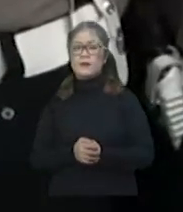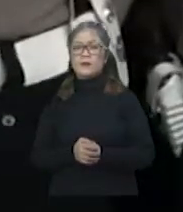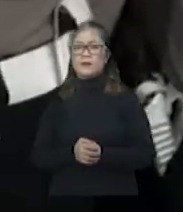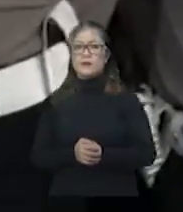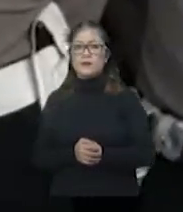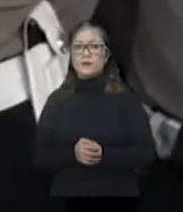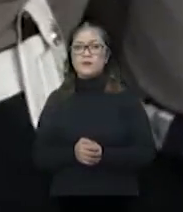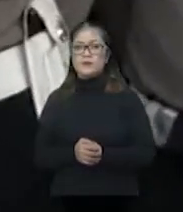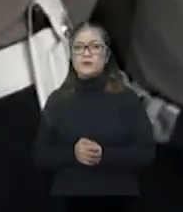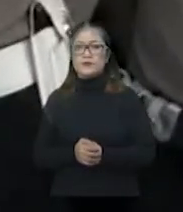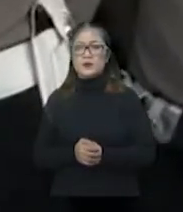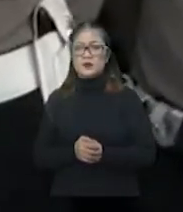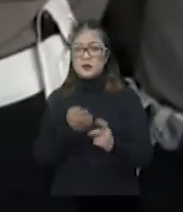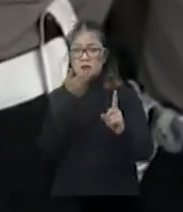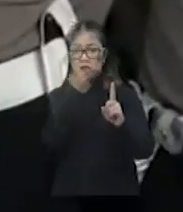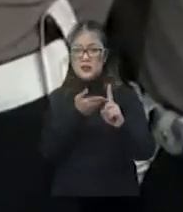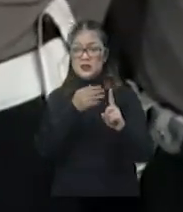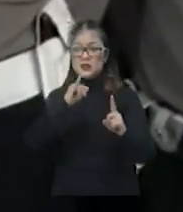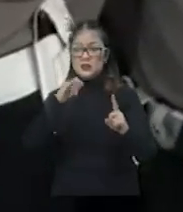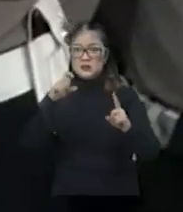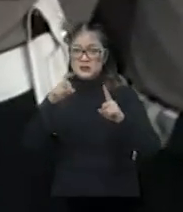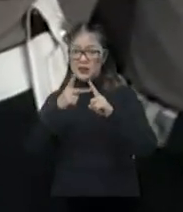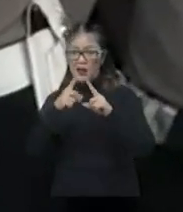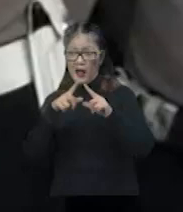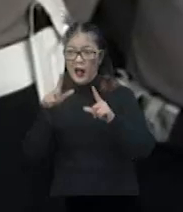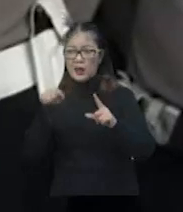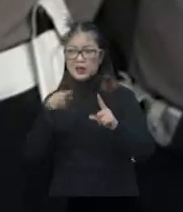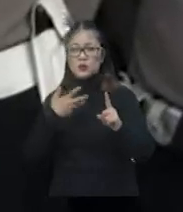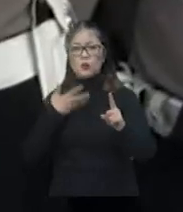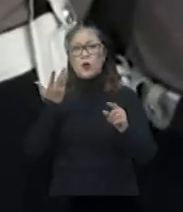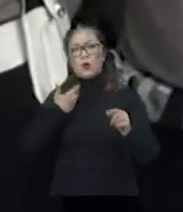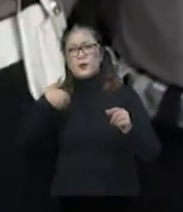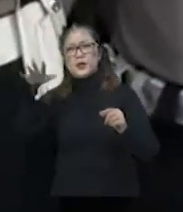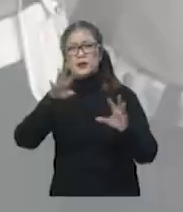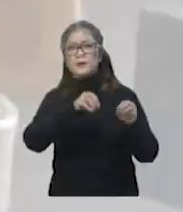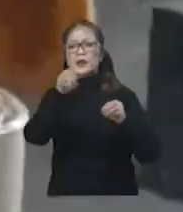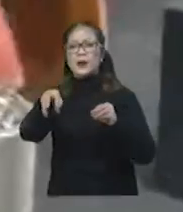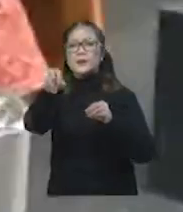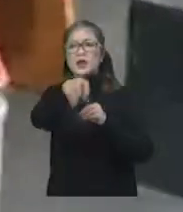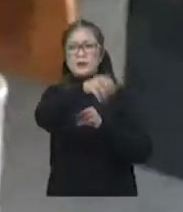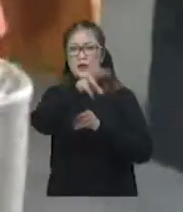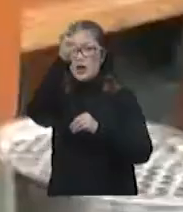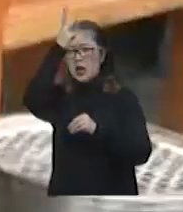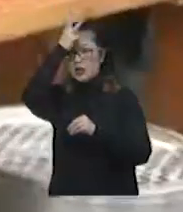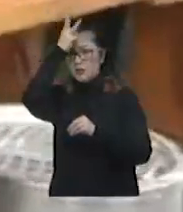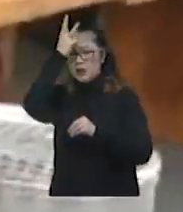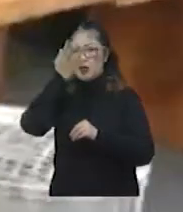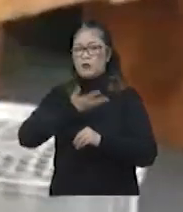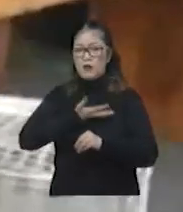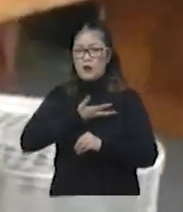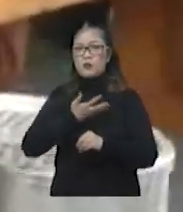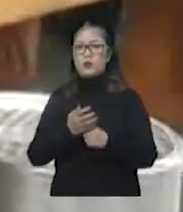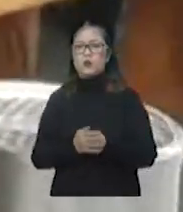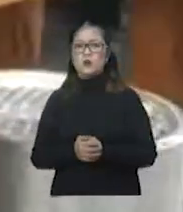bersangkutan akan melarikan diri kemana? Ke Kalimantan. Orang tua berharap agar kasus yang